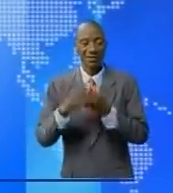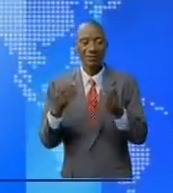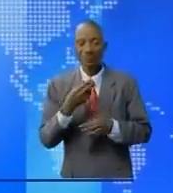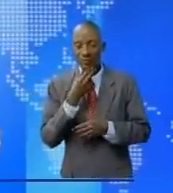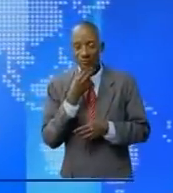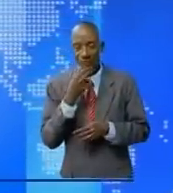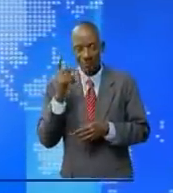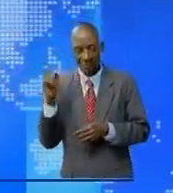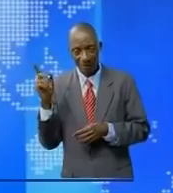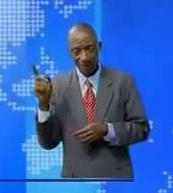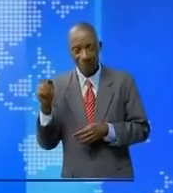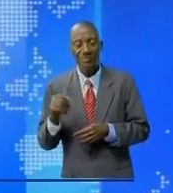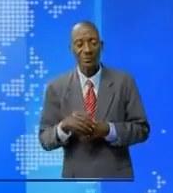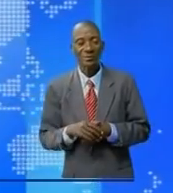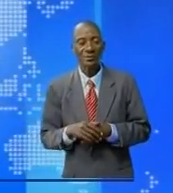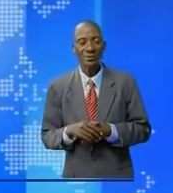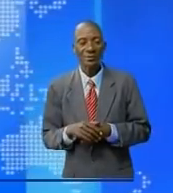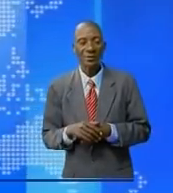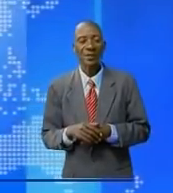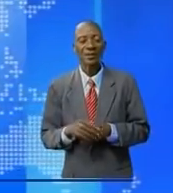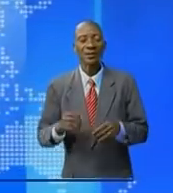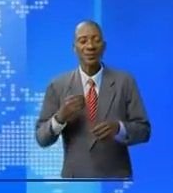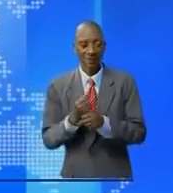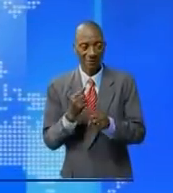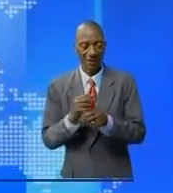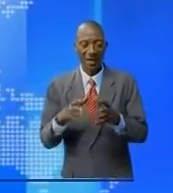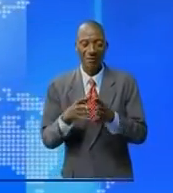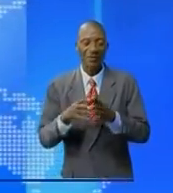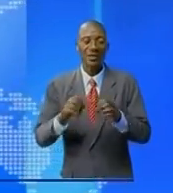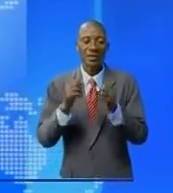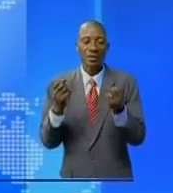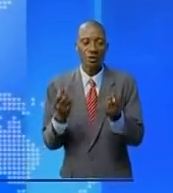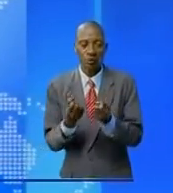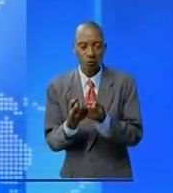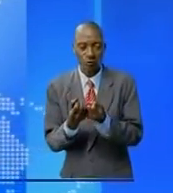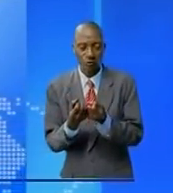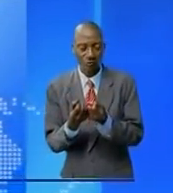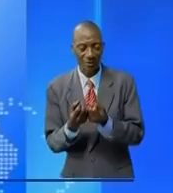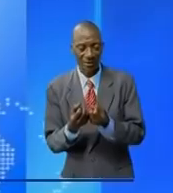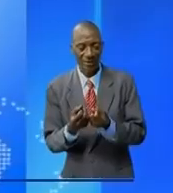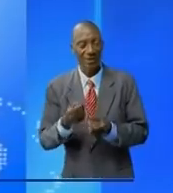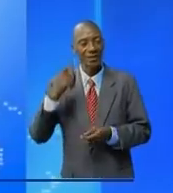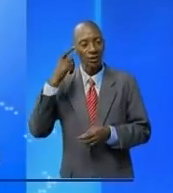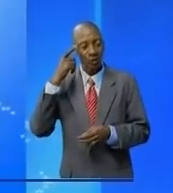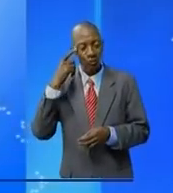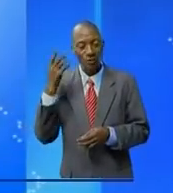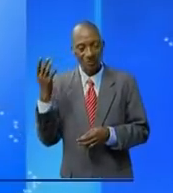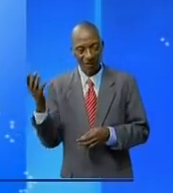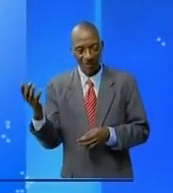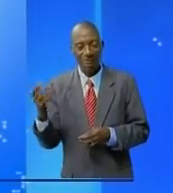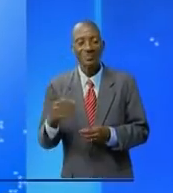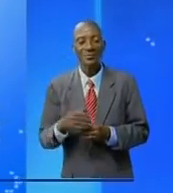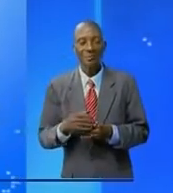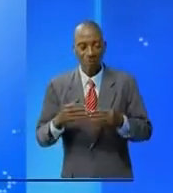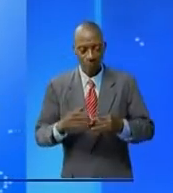travaux effectués par la firme chinoise sous financement de la Banque de développement allemande. La signature du contrat a eu